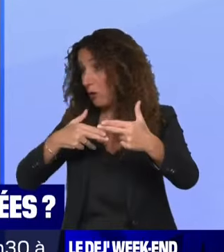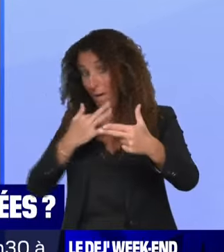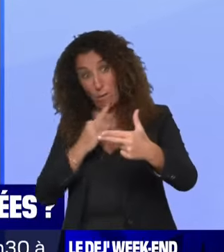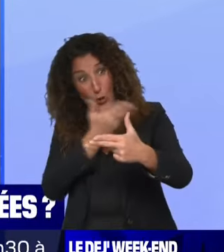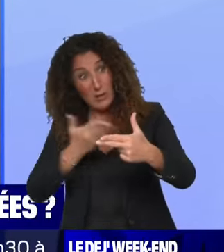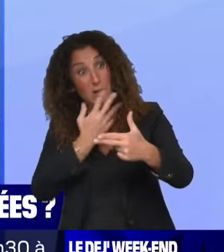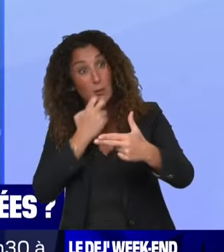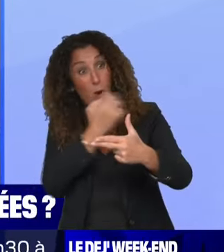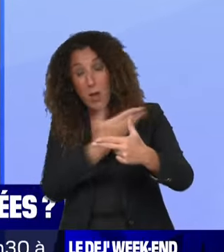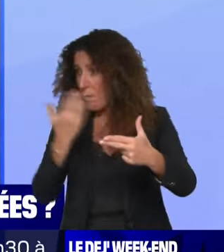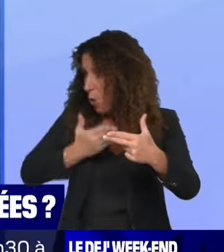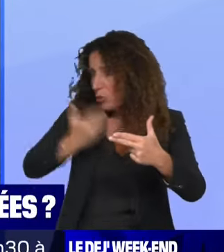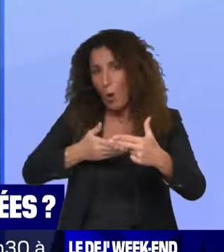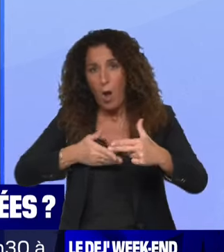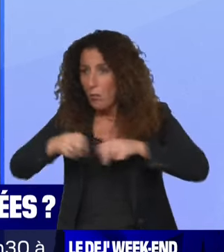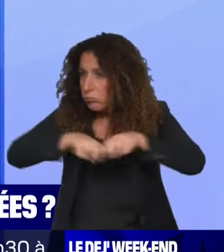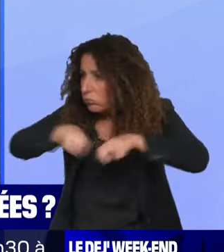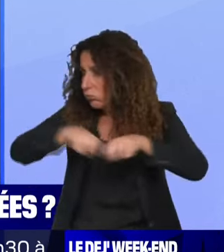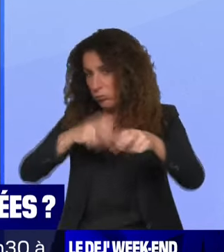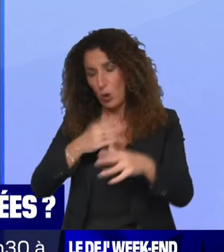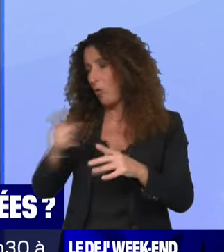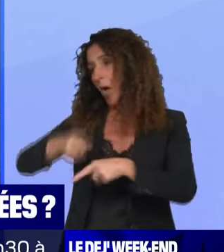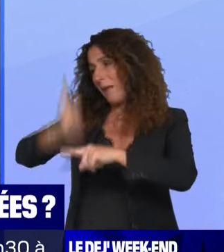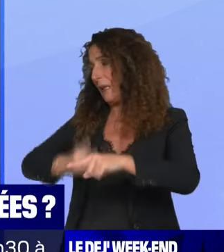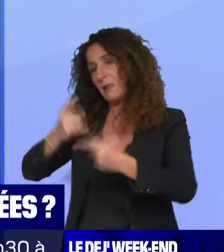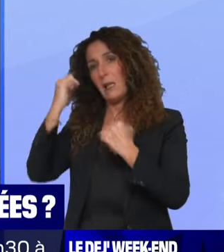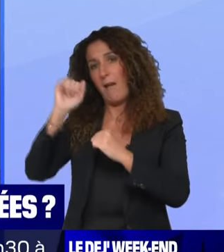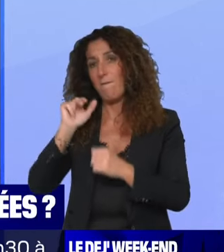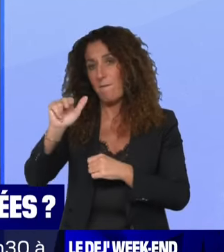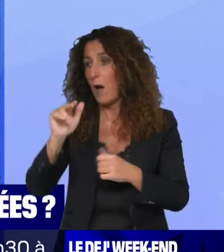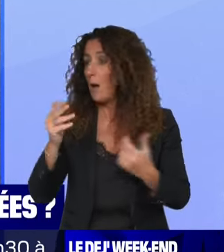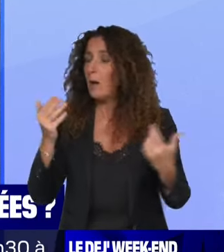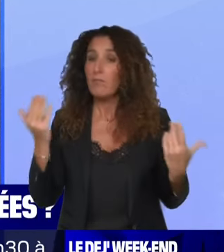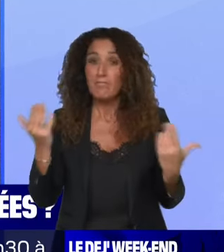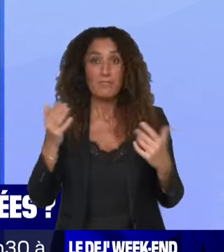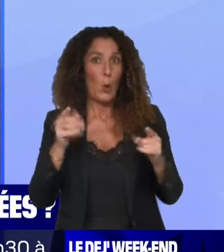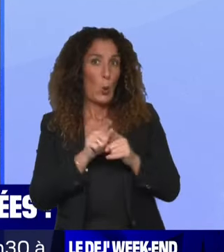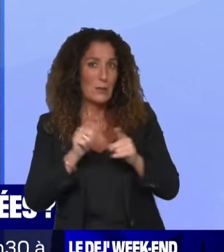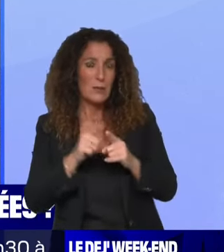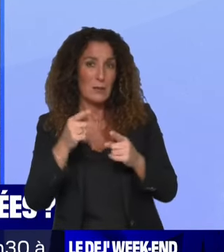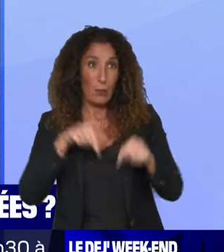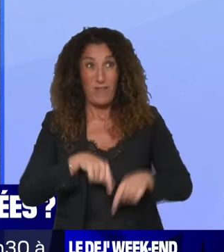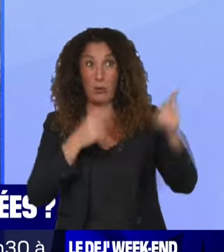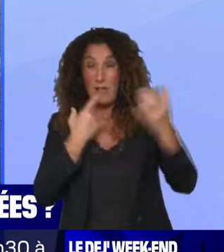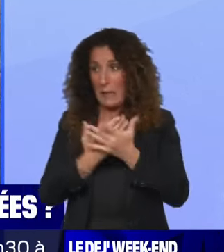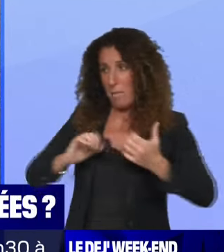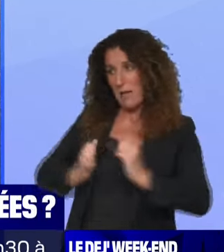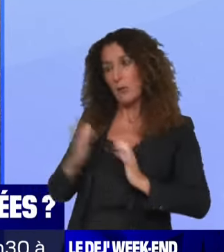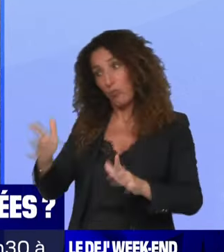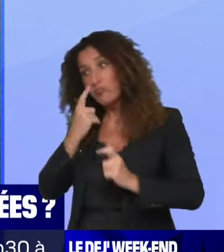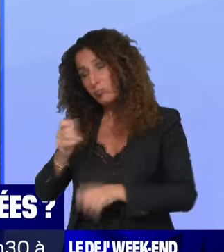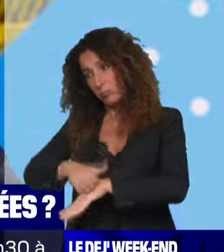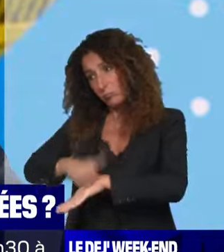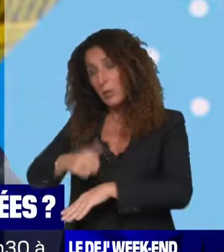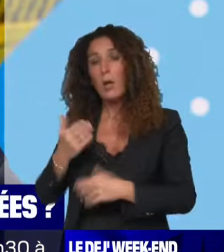cas très stratégiques, économiques pour le pays. Ça avait aussi été agité par le gouvernement. Et puis l'accélération de l'ouverture à la concurrence, dont